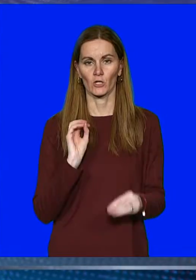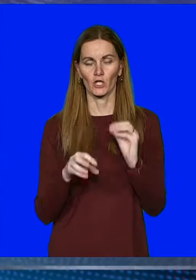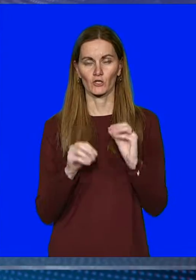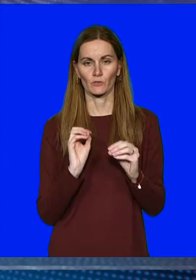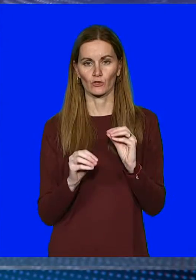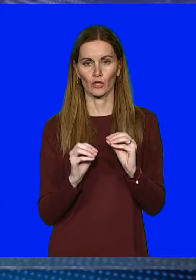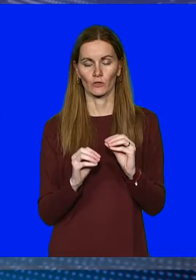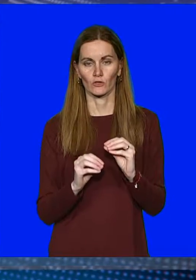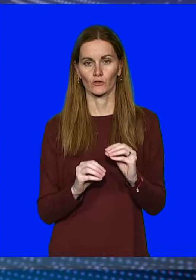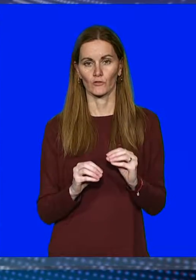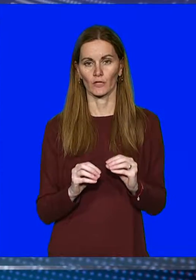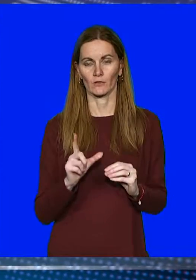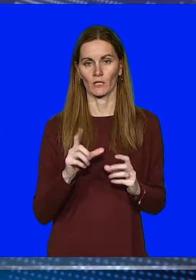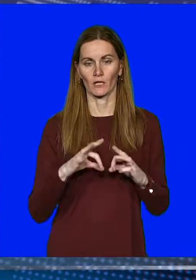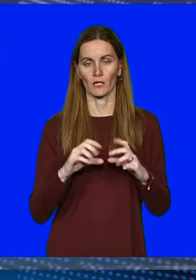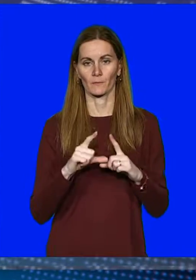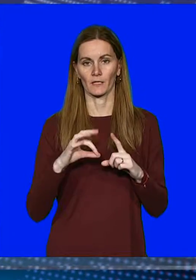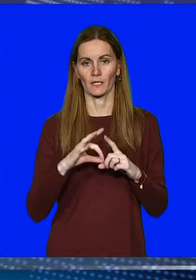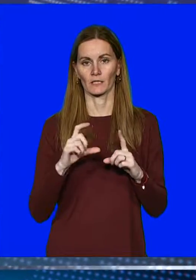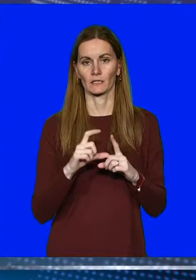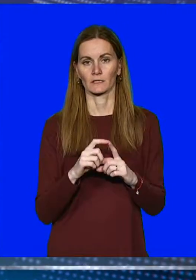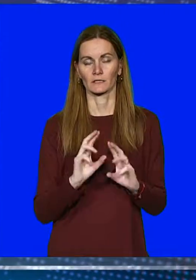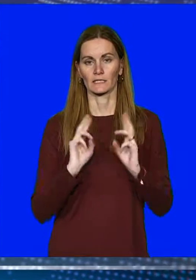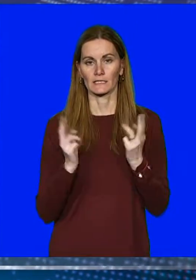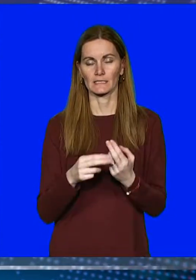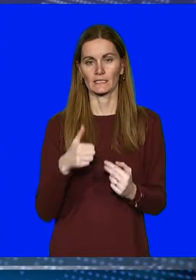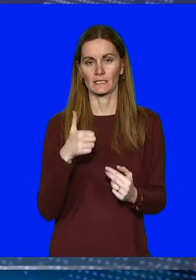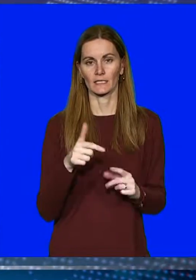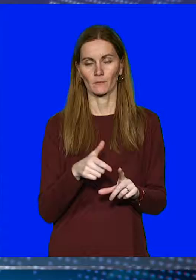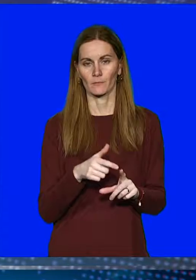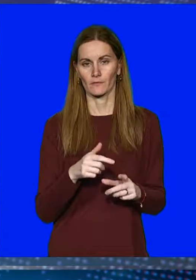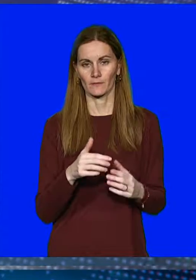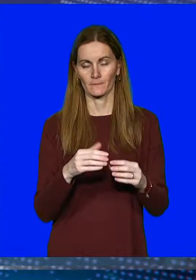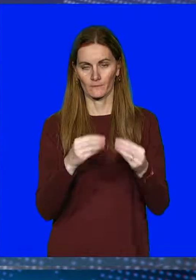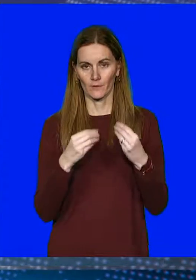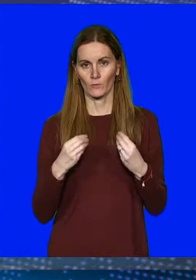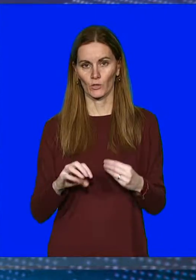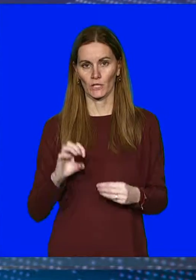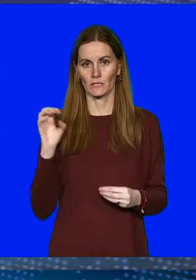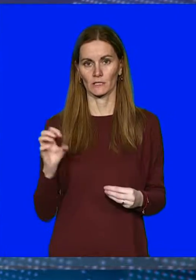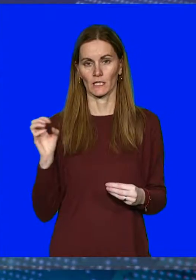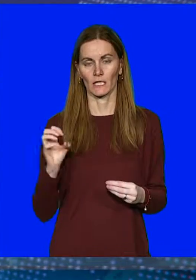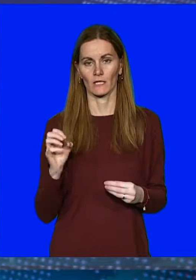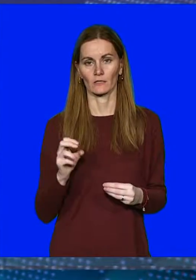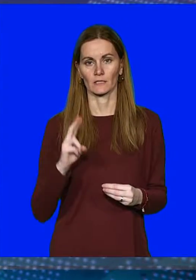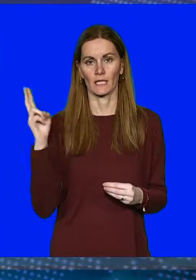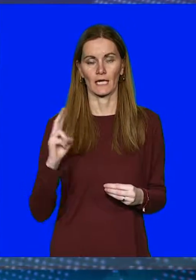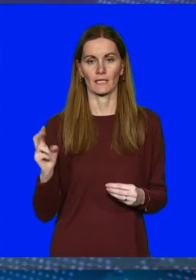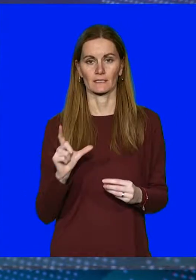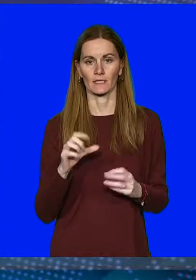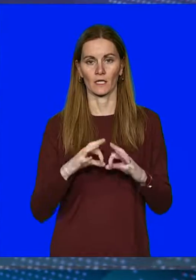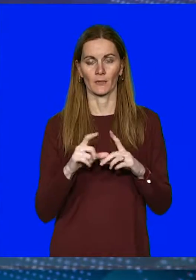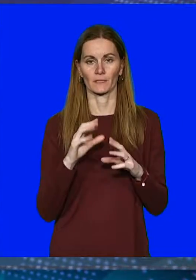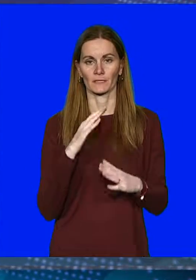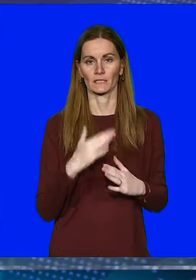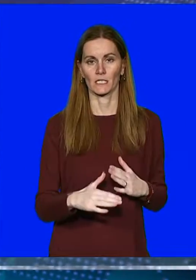završavamo i sportsku dvoranu, obnovu sportske dvorane osnovne škole Lapad, cijeli prvi projekt, veliki evropski projekt energetske